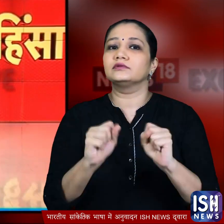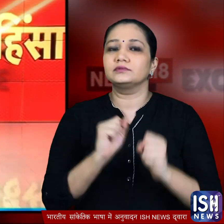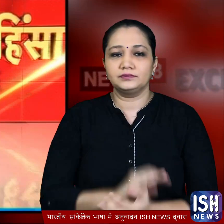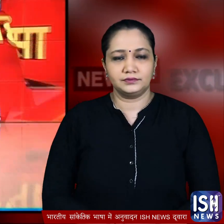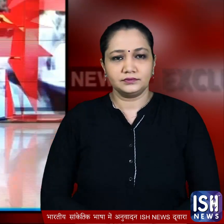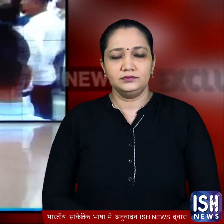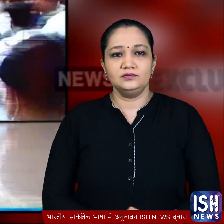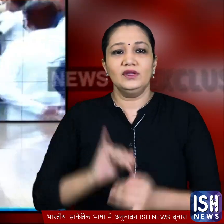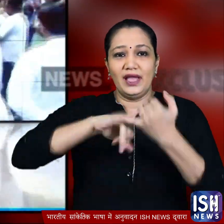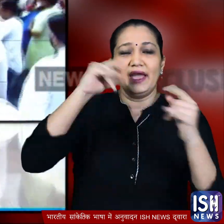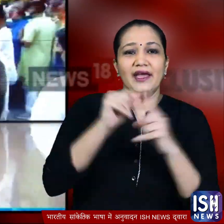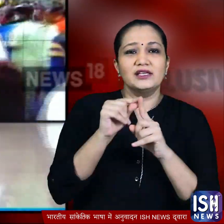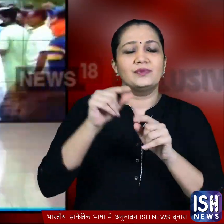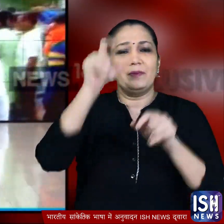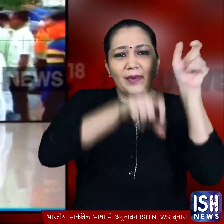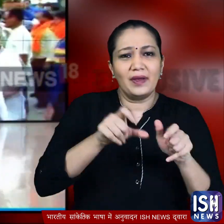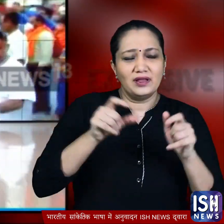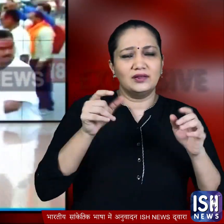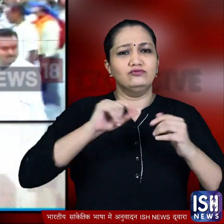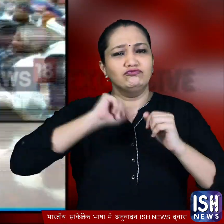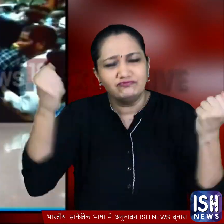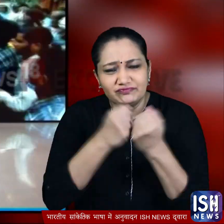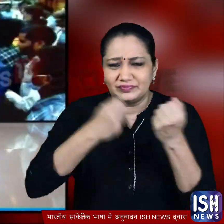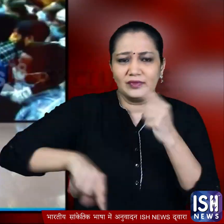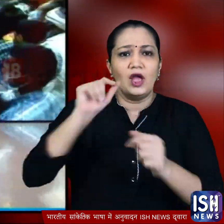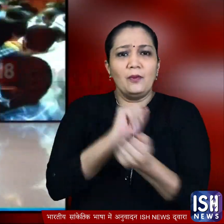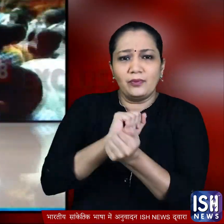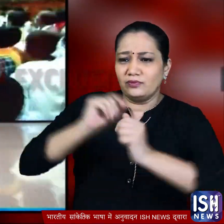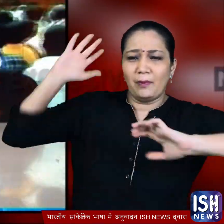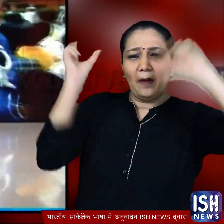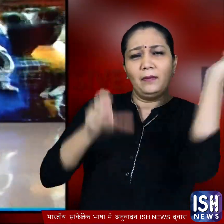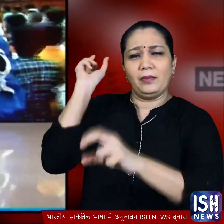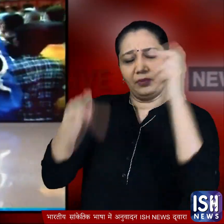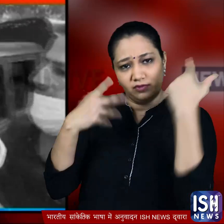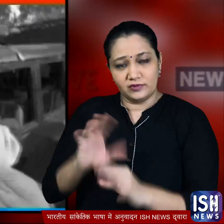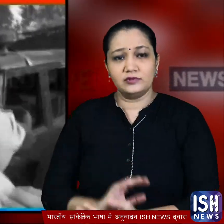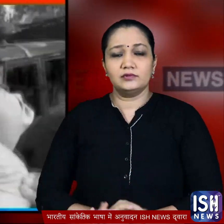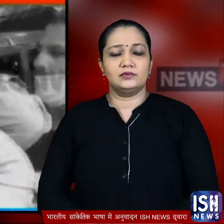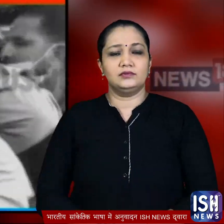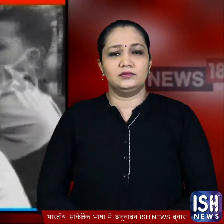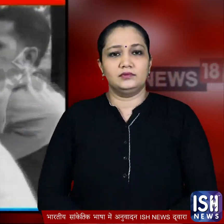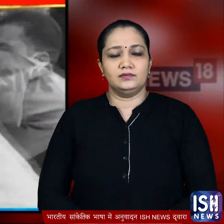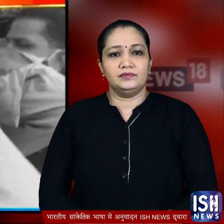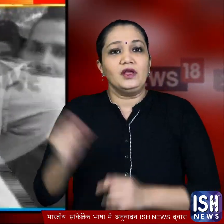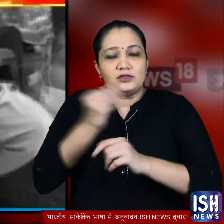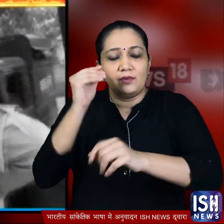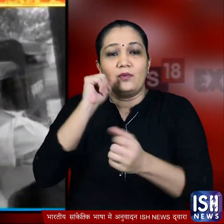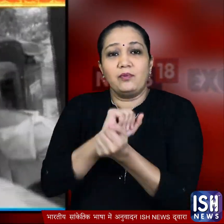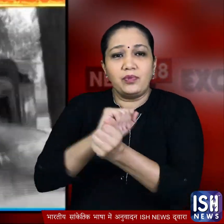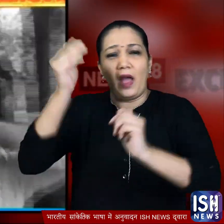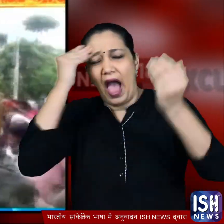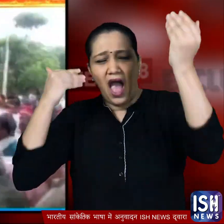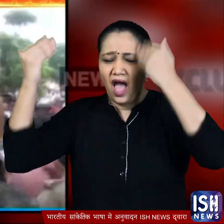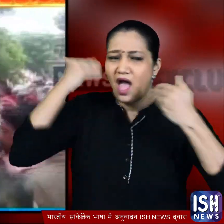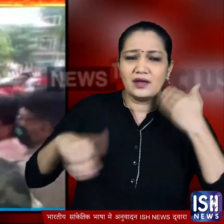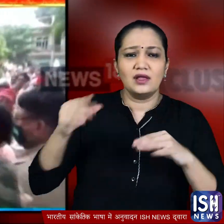हो गया। आरोप है कि समाजवादी पार्टी के कार्यकर्ताओं ने हंगामा किया और पुलिस वालों पर पथराव किया, जिसमें कुछ पुलिस वाले भी जख्मी